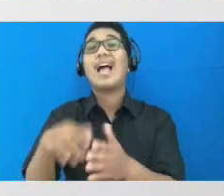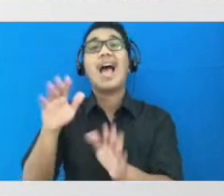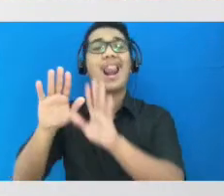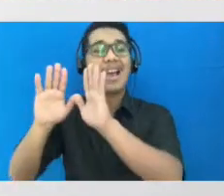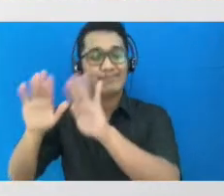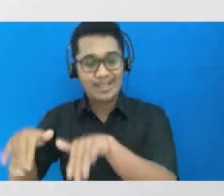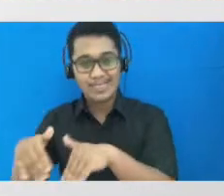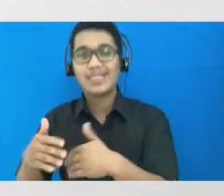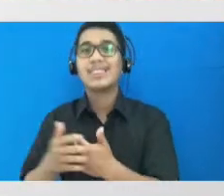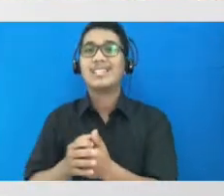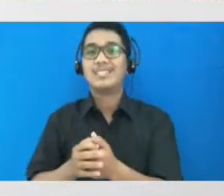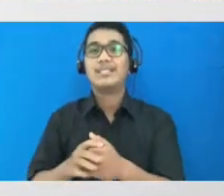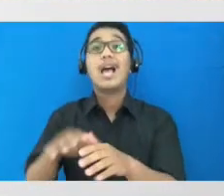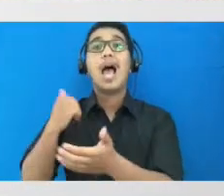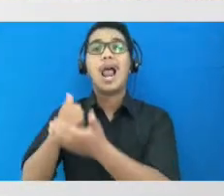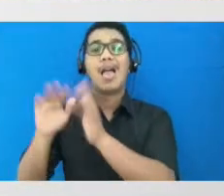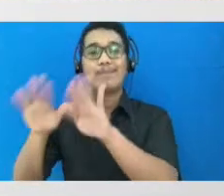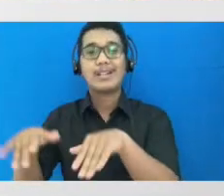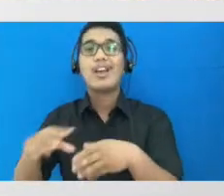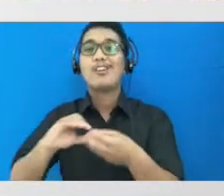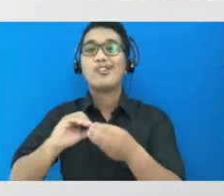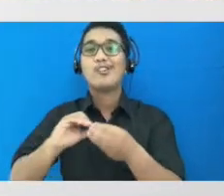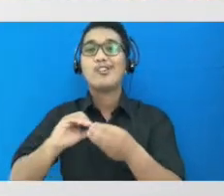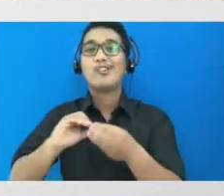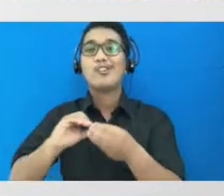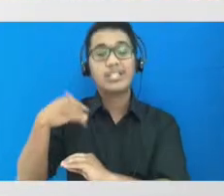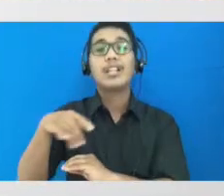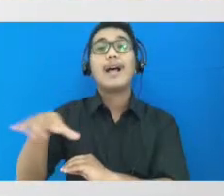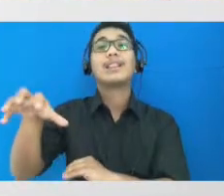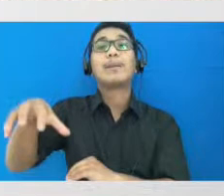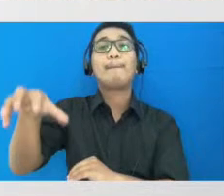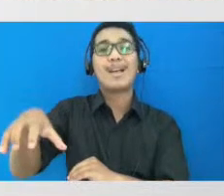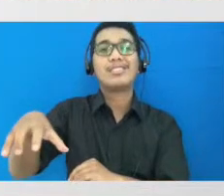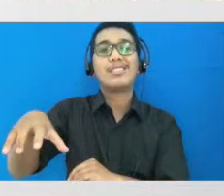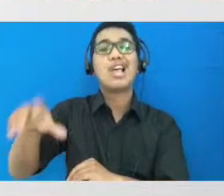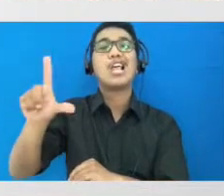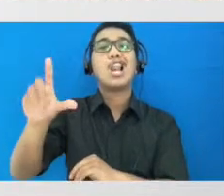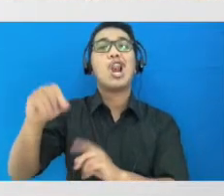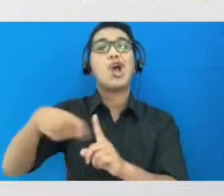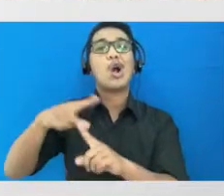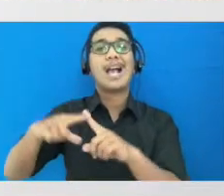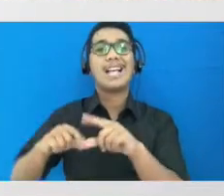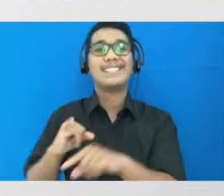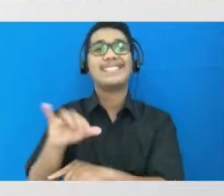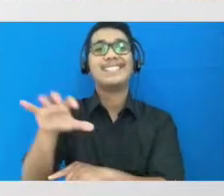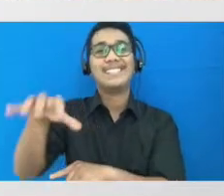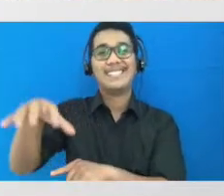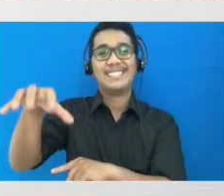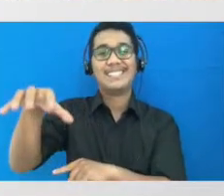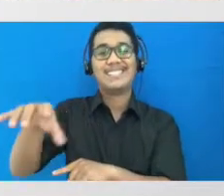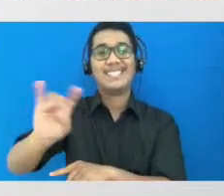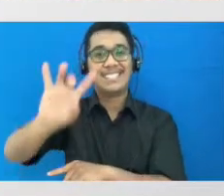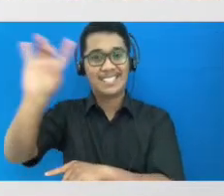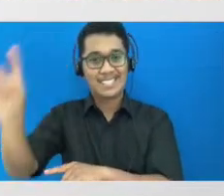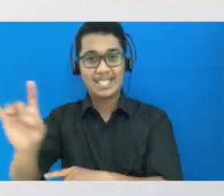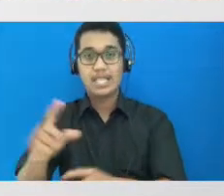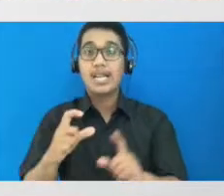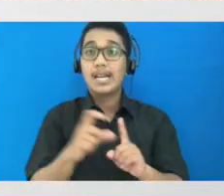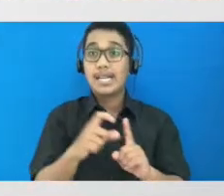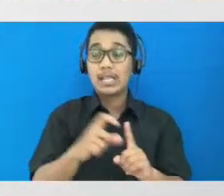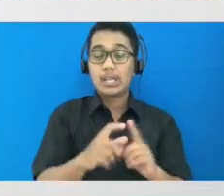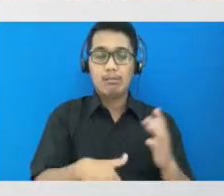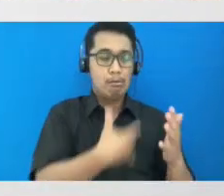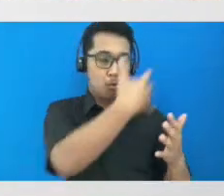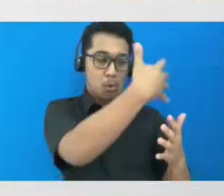alamat, nomor telepon lainnya, lokasi, dan lain-lain. Nah, data-data seperti ini